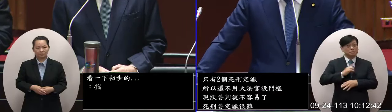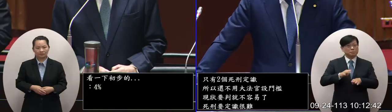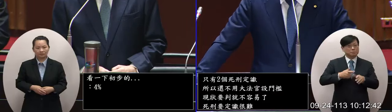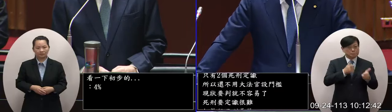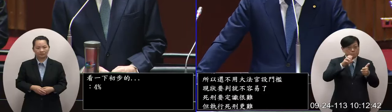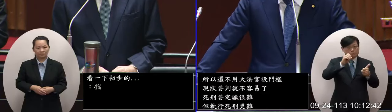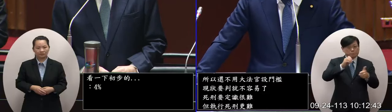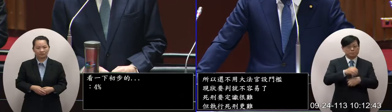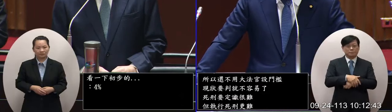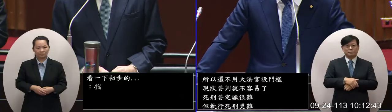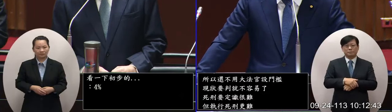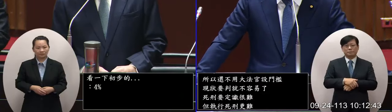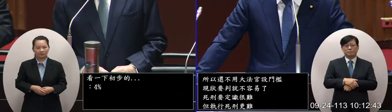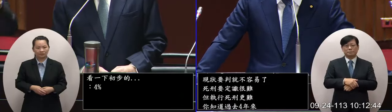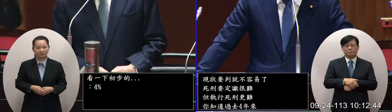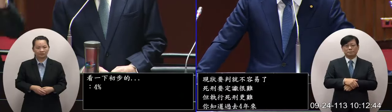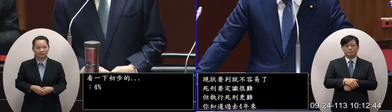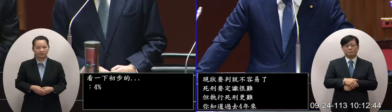死刑？